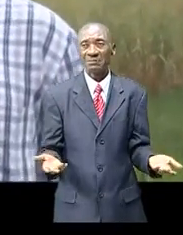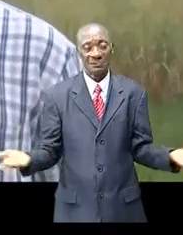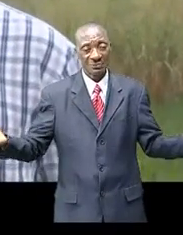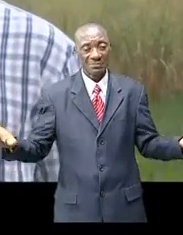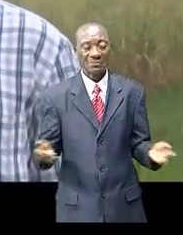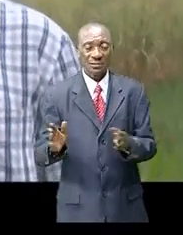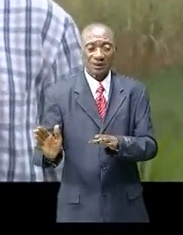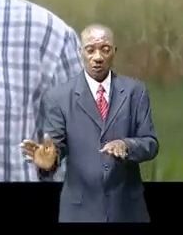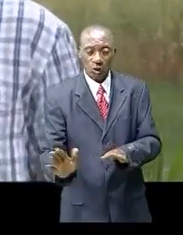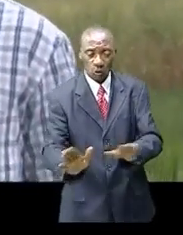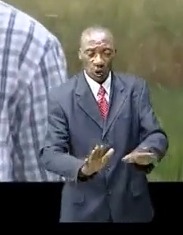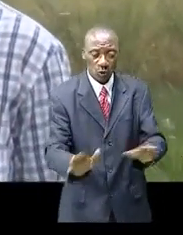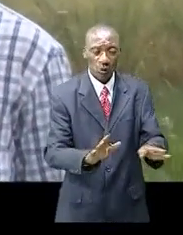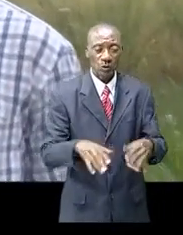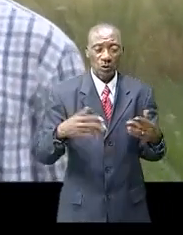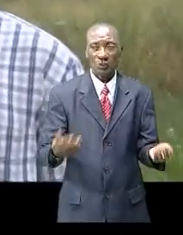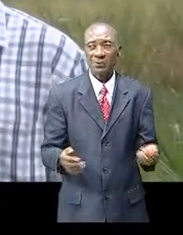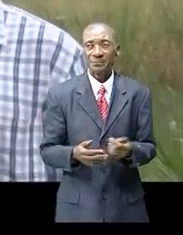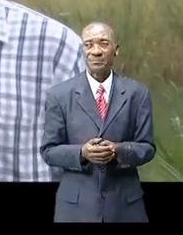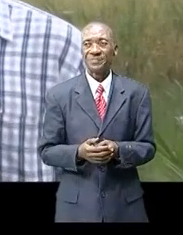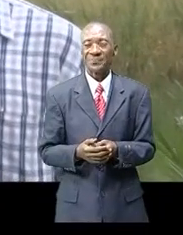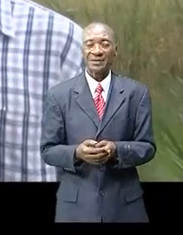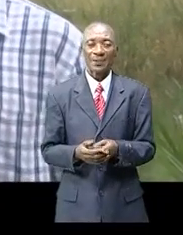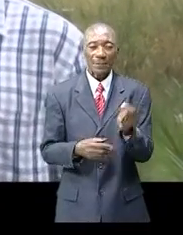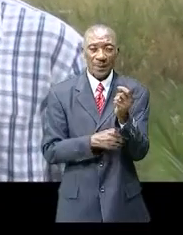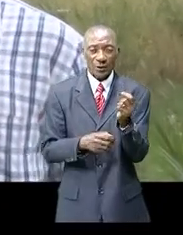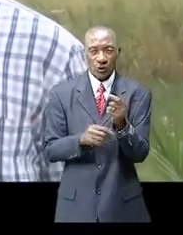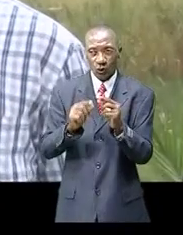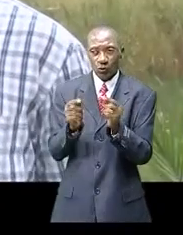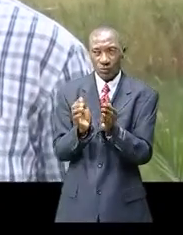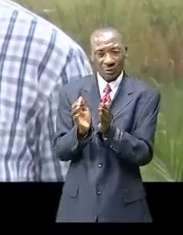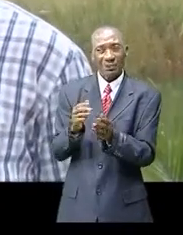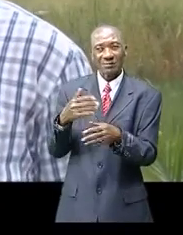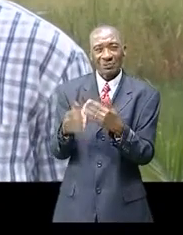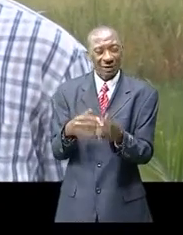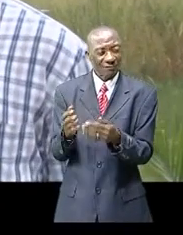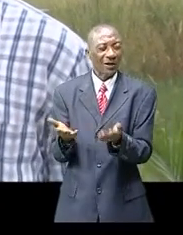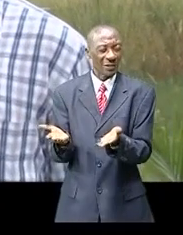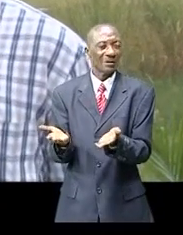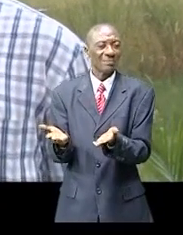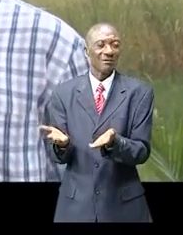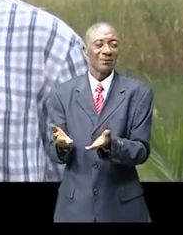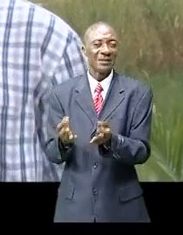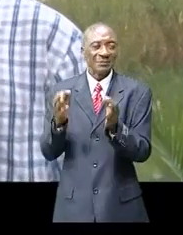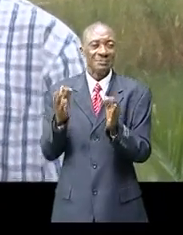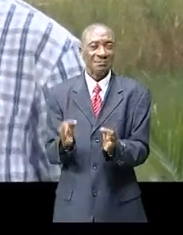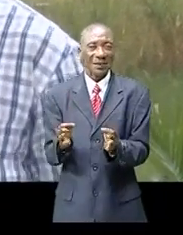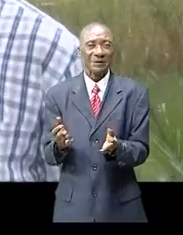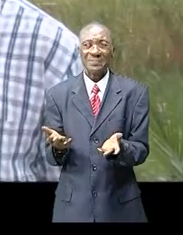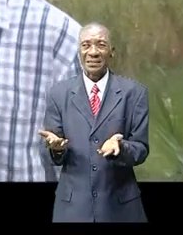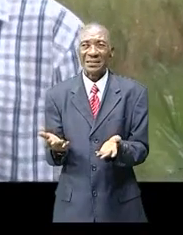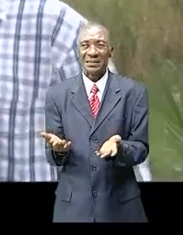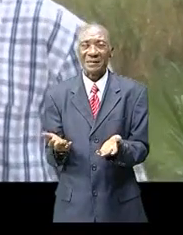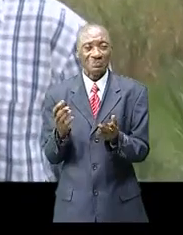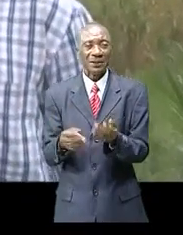N'eût été ces agents-là, on n'allait pas avoir un endroit approprié où les gens pouvaient même